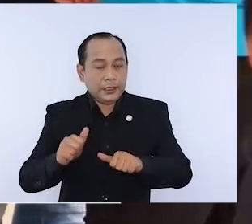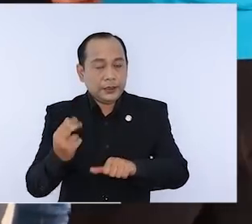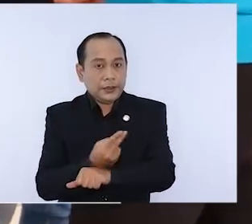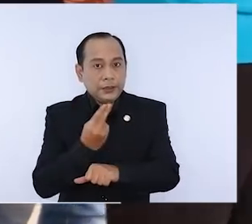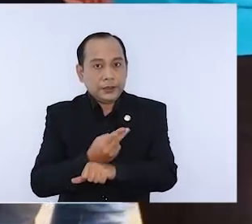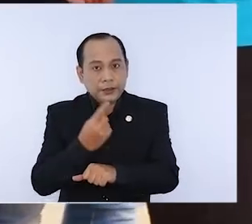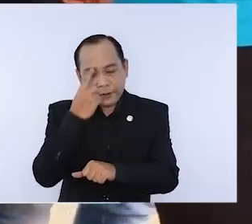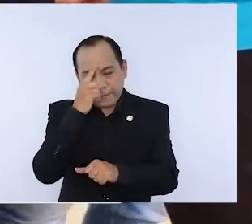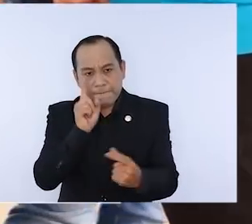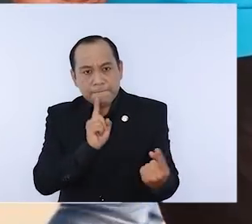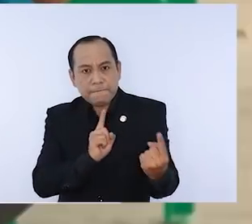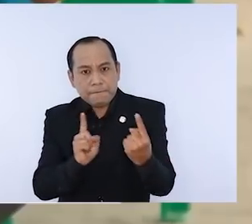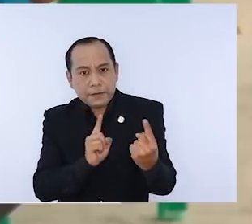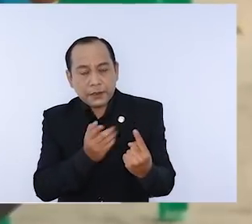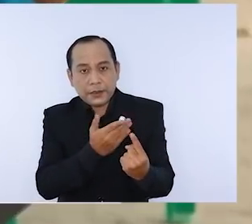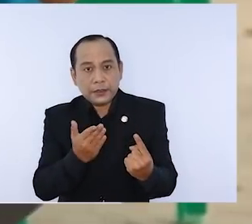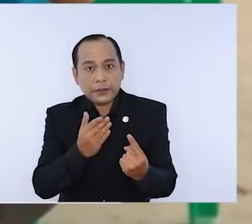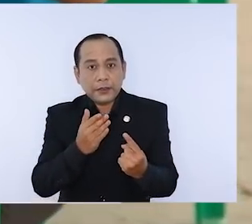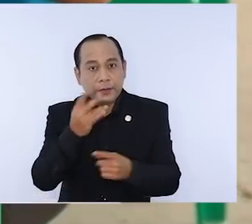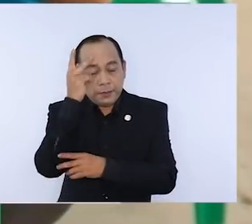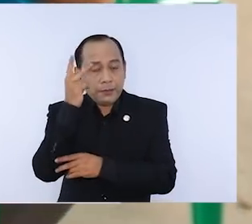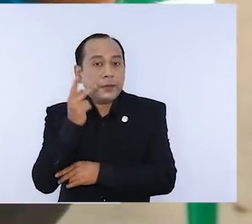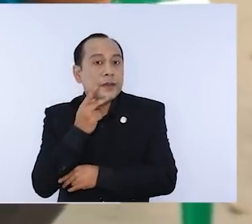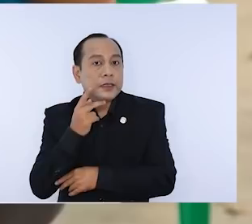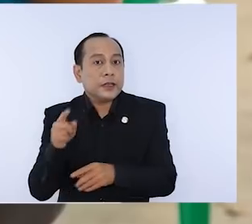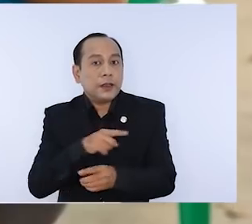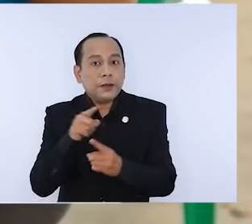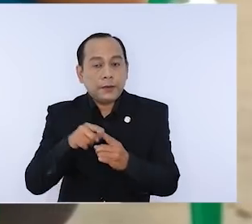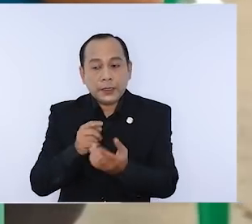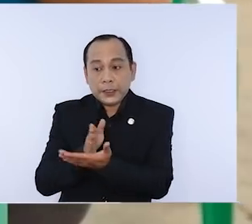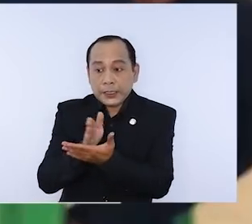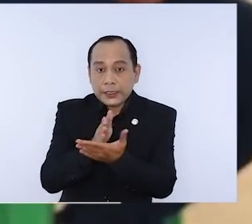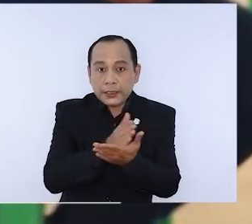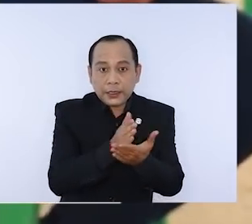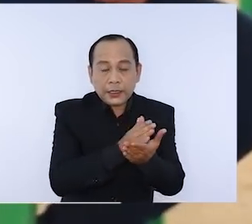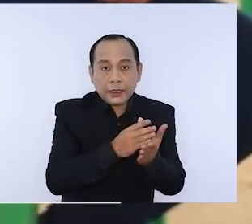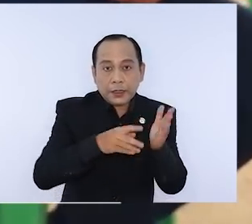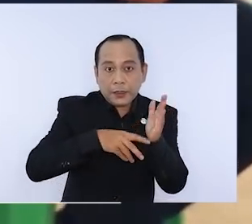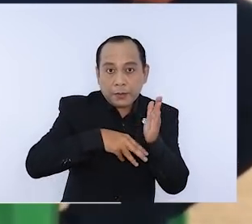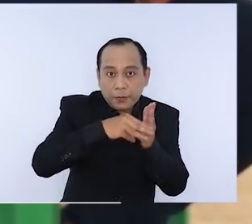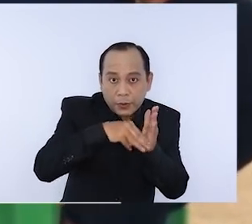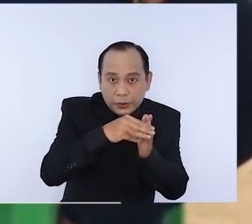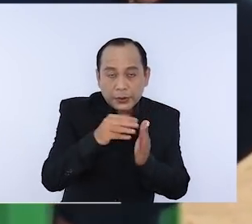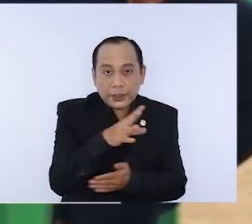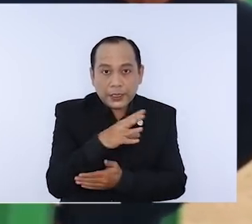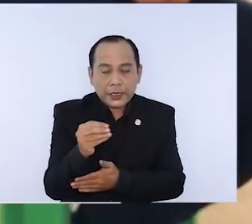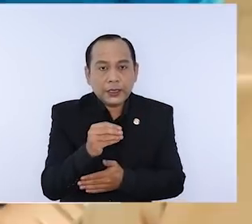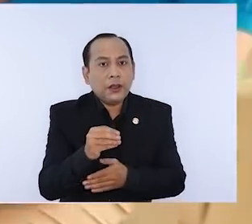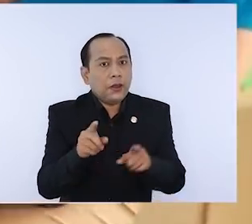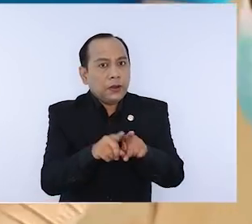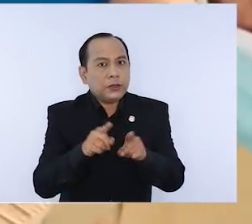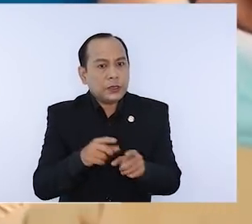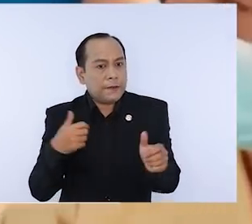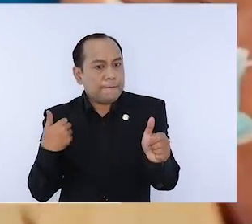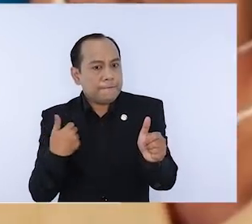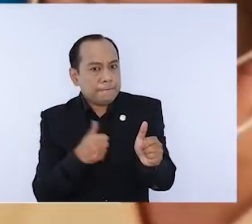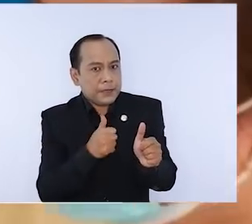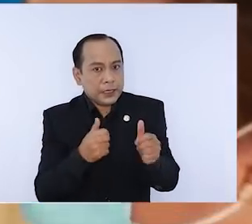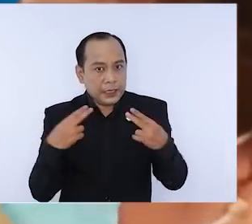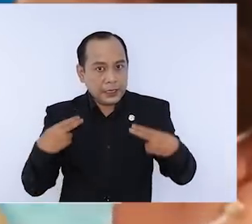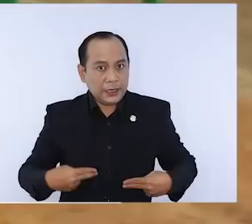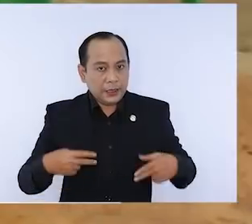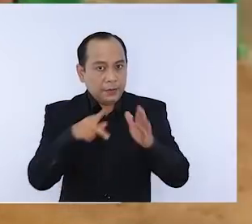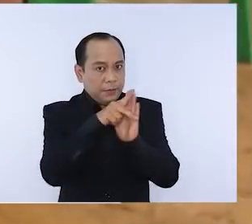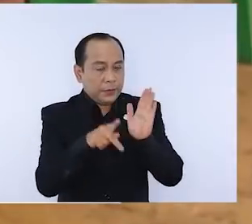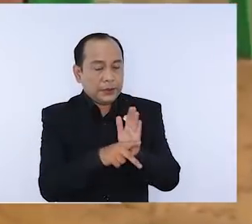kanilang pakikisalamuha sa mga magulang tuwing ipamamahagi ang mga module, gayon din ay pagsunod sa mga health